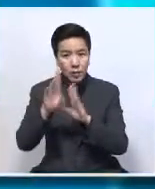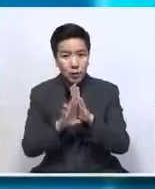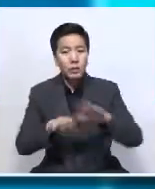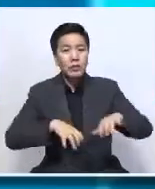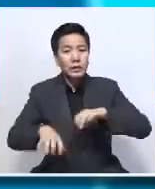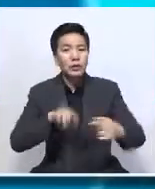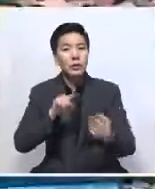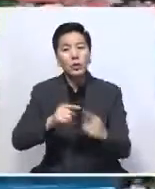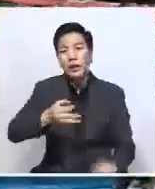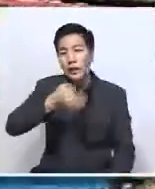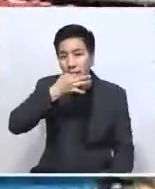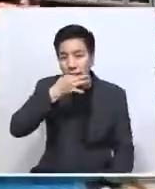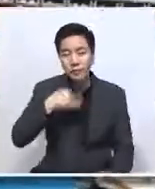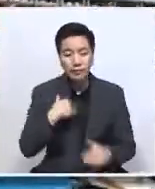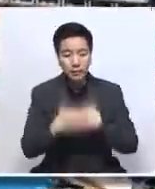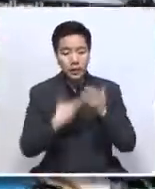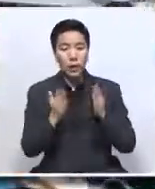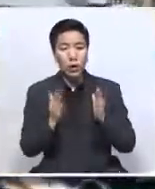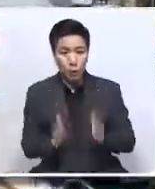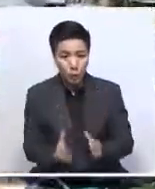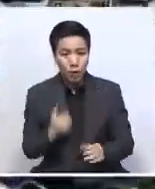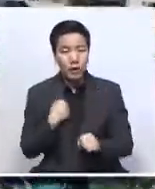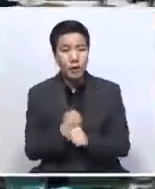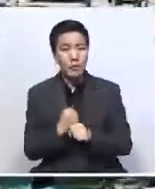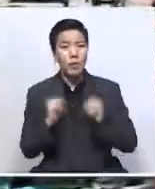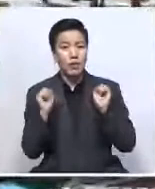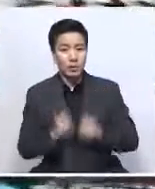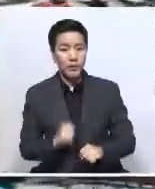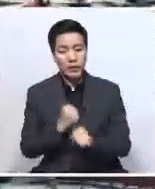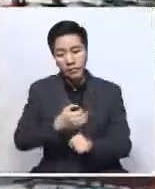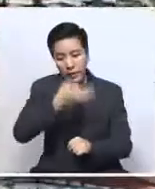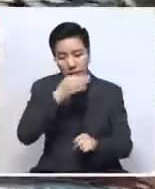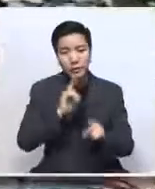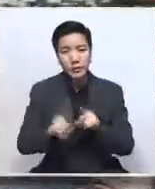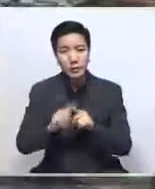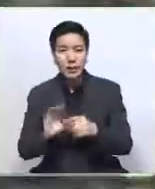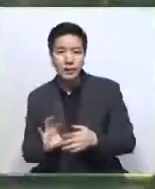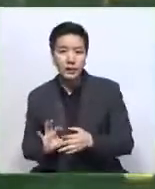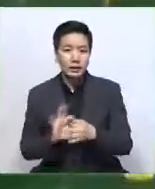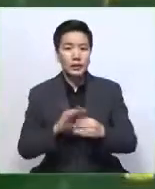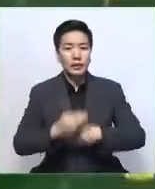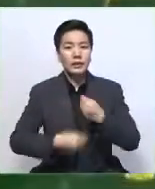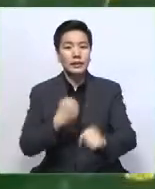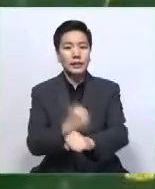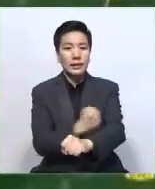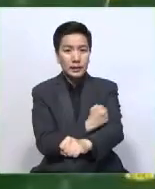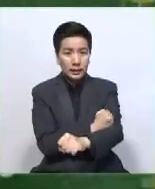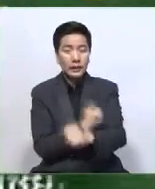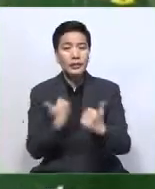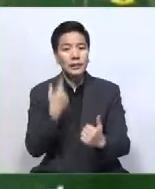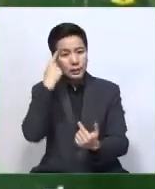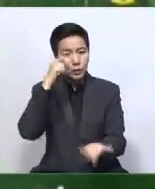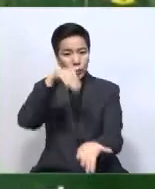การด้านอาชีวศึกษาพัฒนากำลังคนให้มีความสามารถประกอบอาชีพและสอดคล้องกับตลาดแรงงานโดย